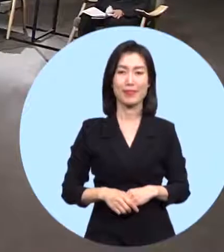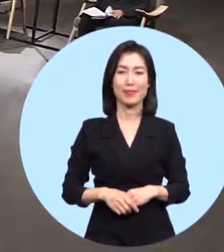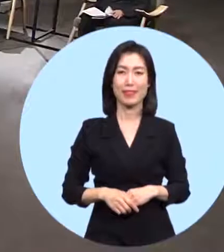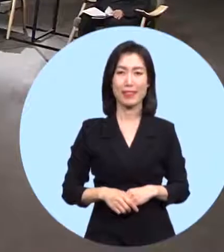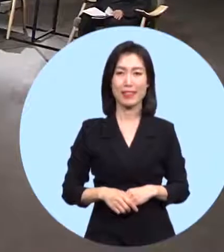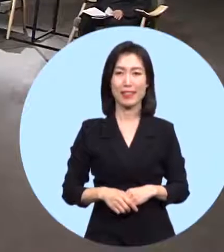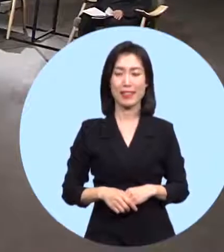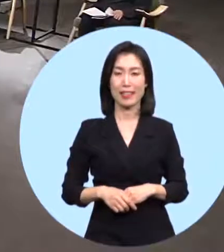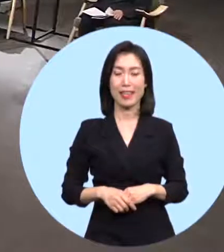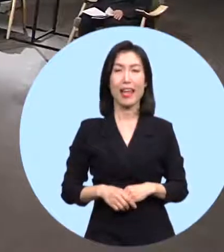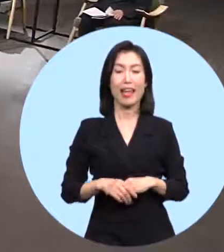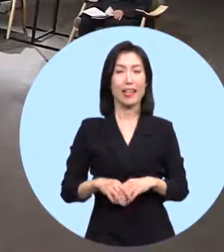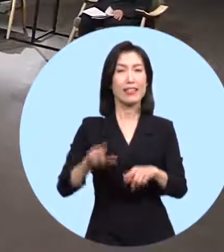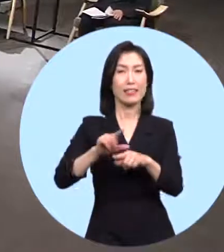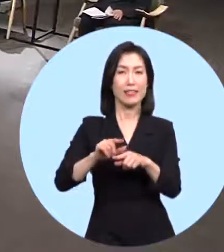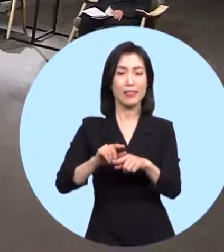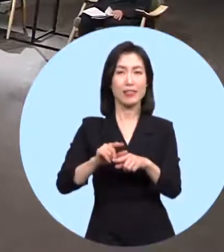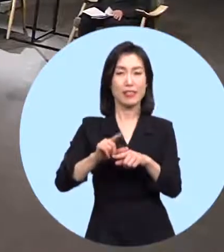예, 그